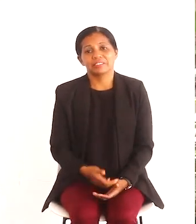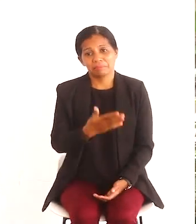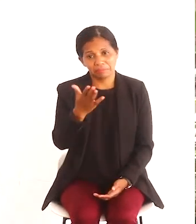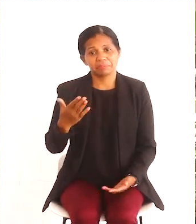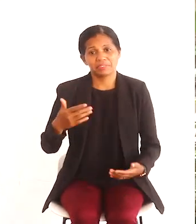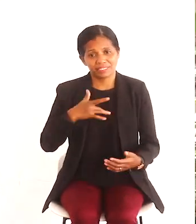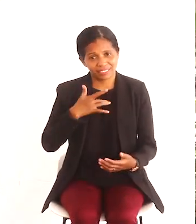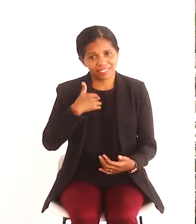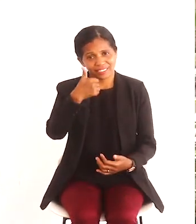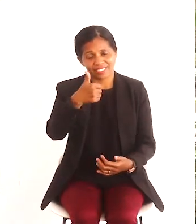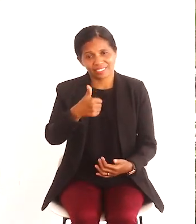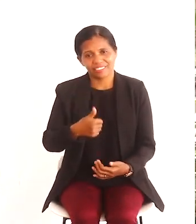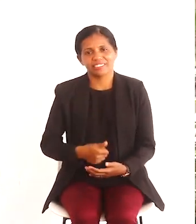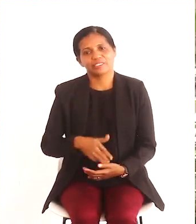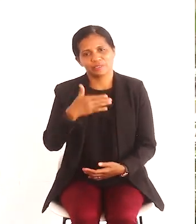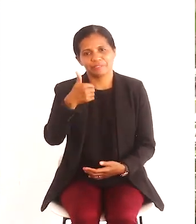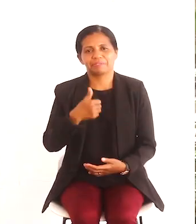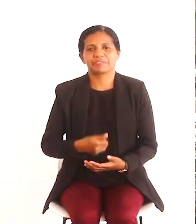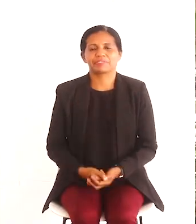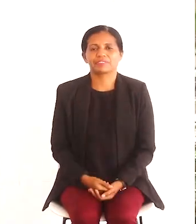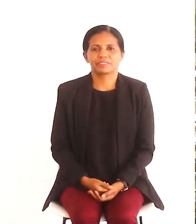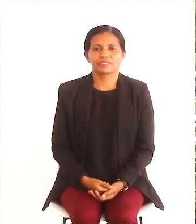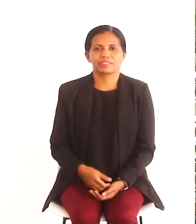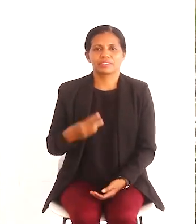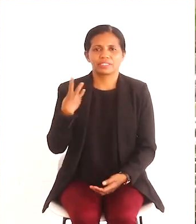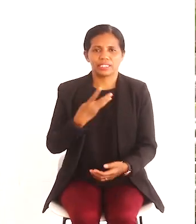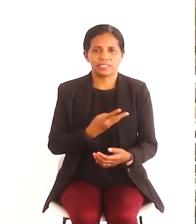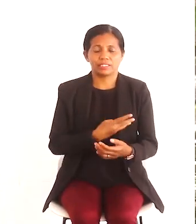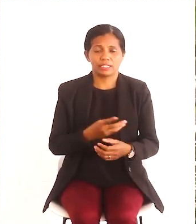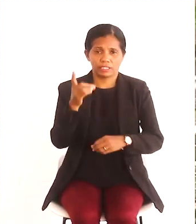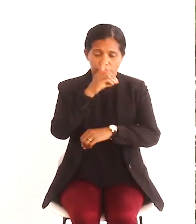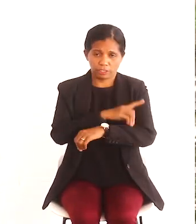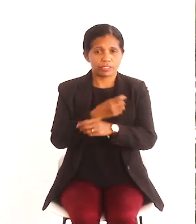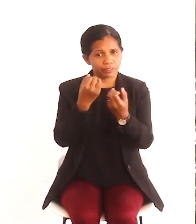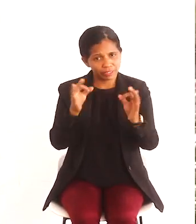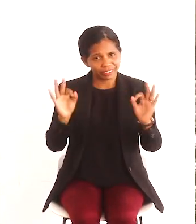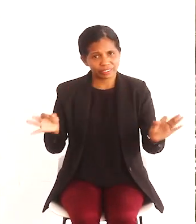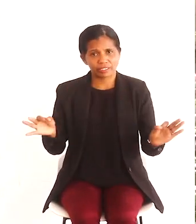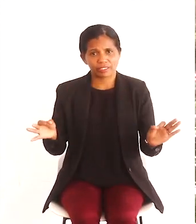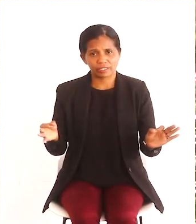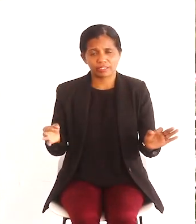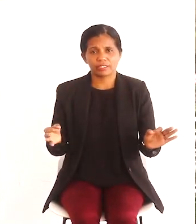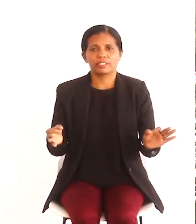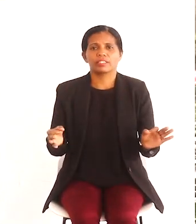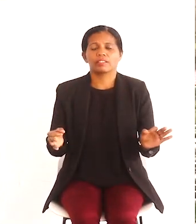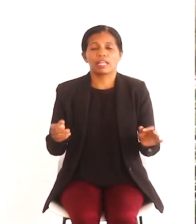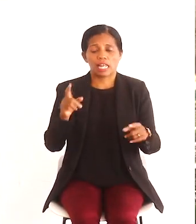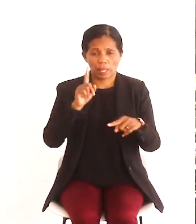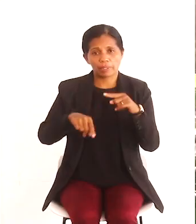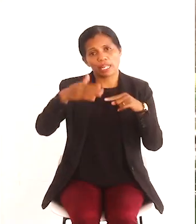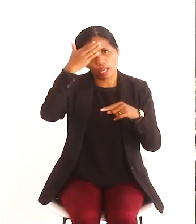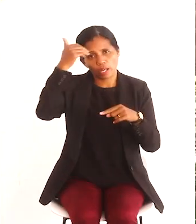Sente dia klos. Fresku parmate. Oke. Okay. Itan ejercisi bauin loronian magnedit. Nune kita